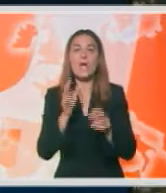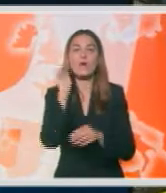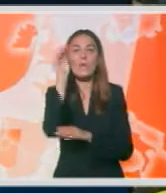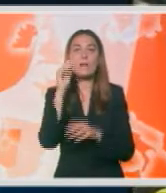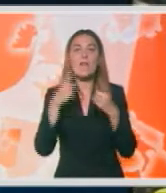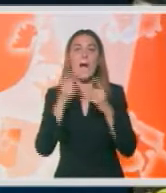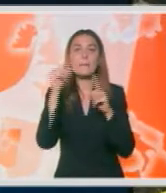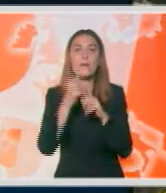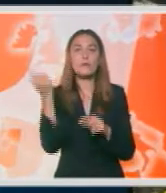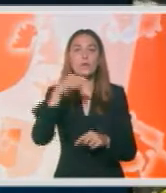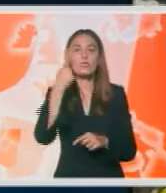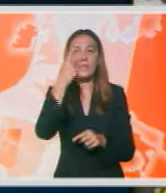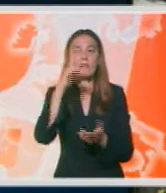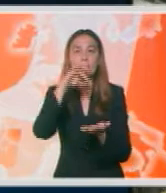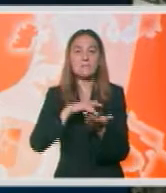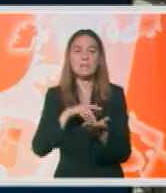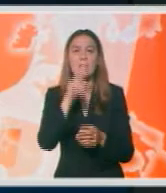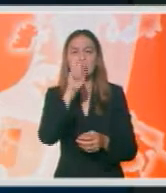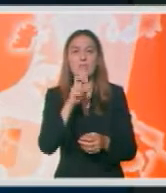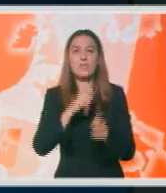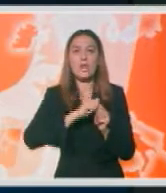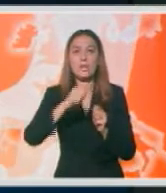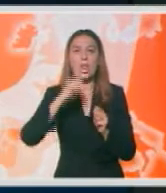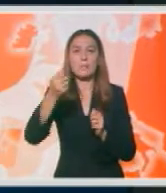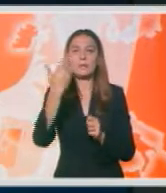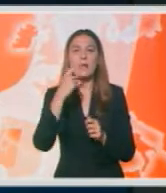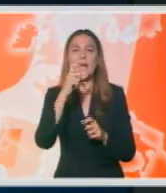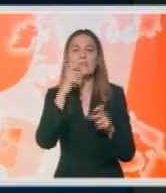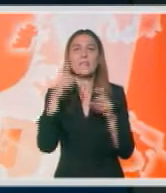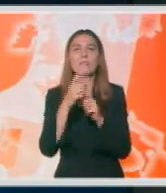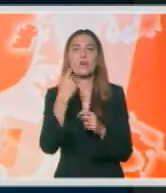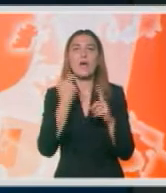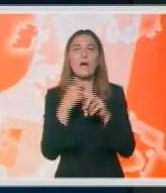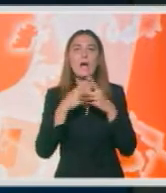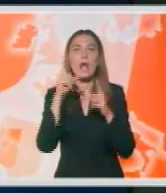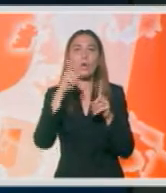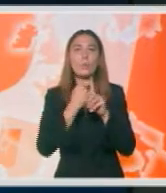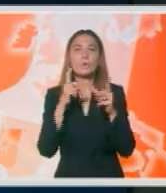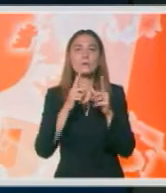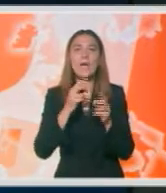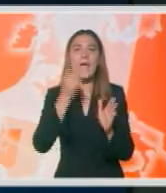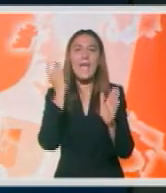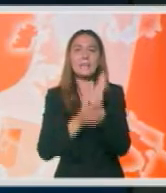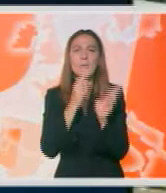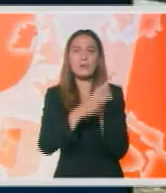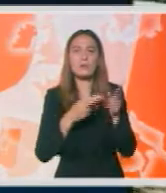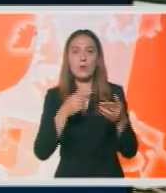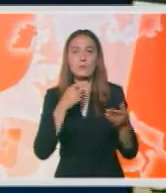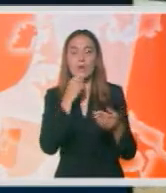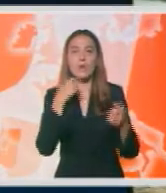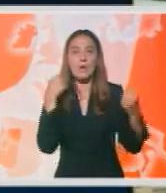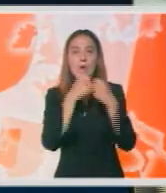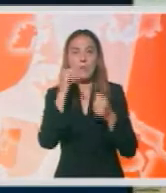AP, došlo na jednoj stanici oko 200 km severno od Kalkute, gde je ekspresni voz naleteo na